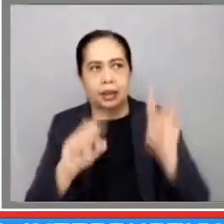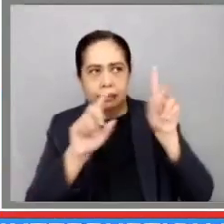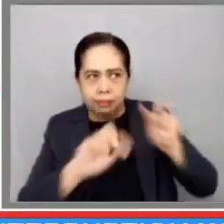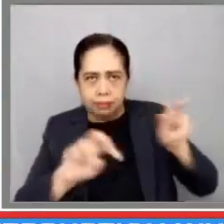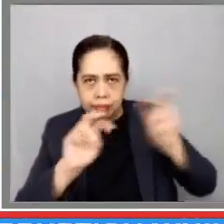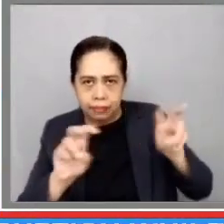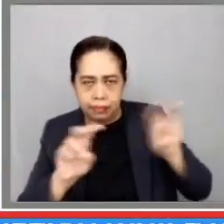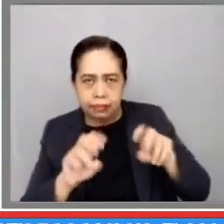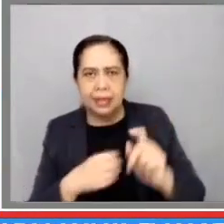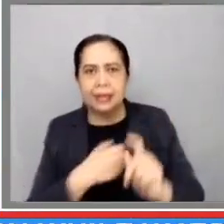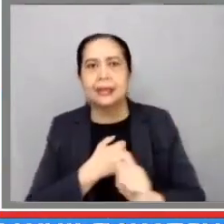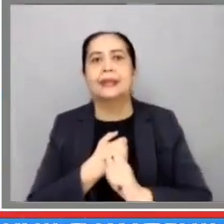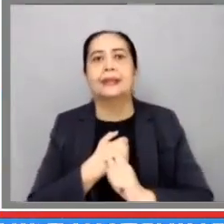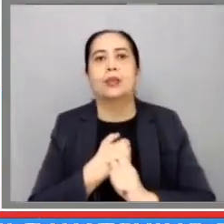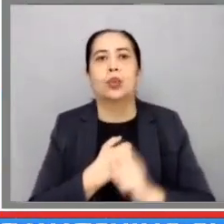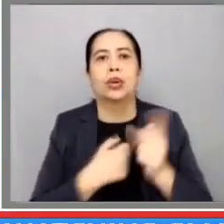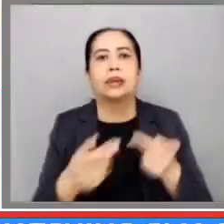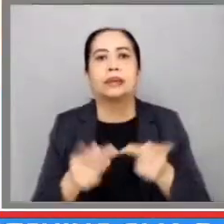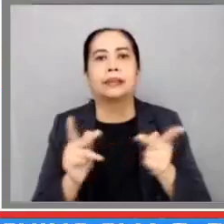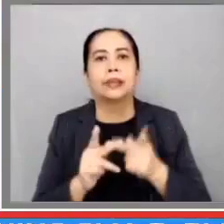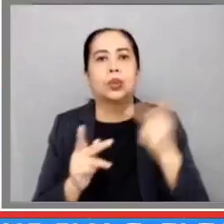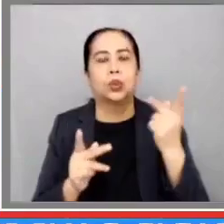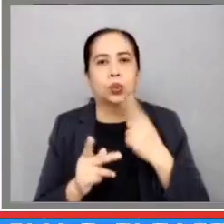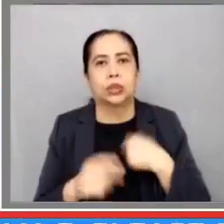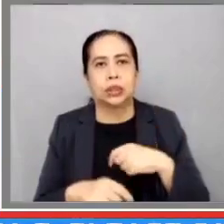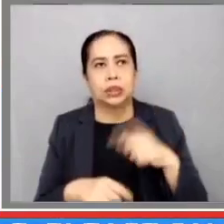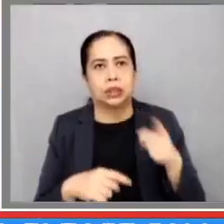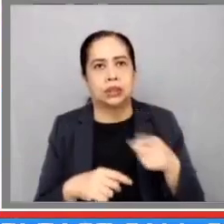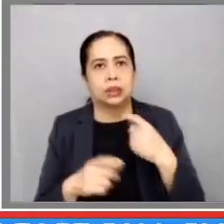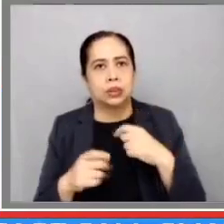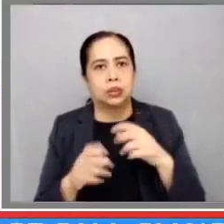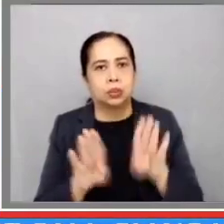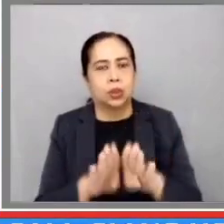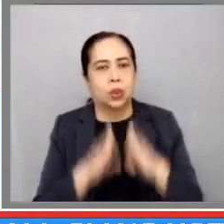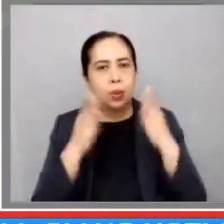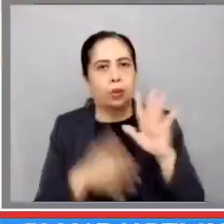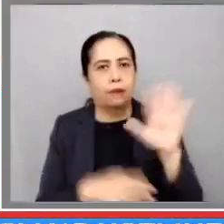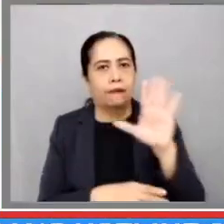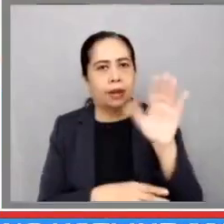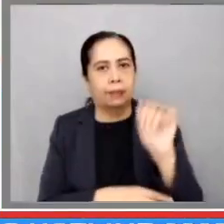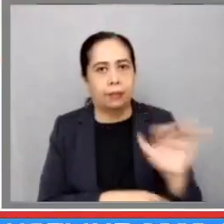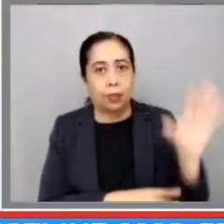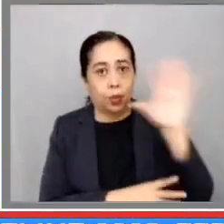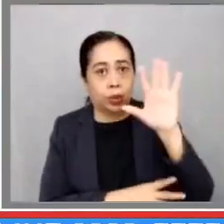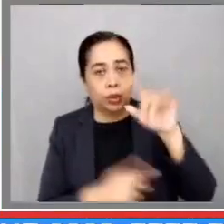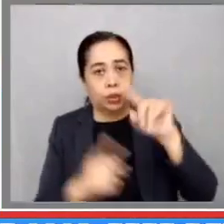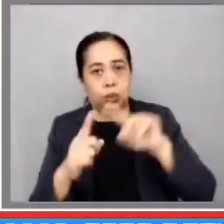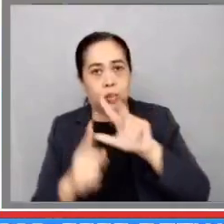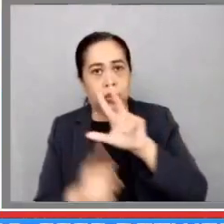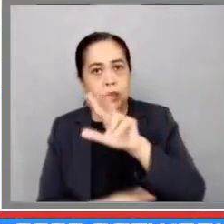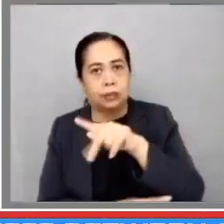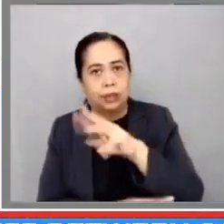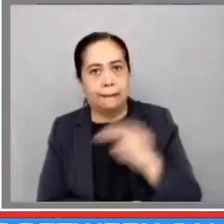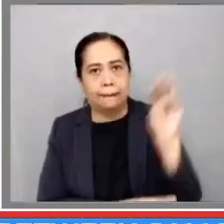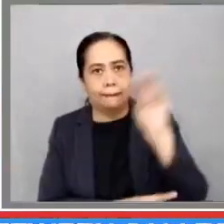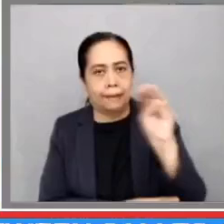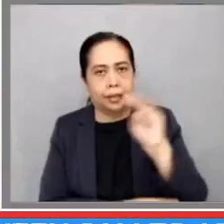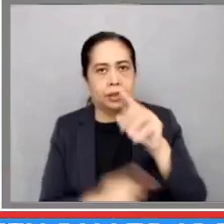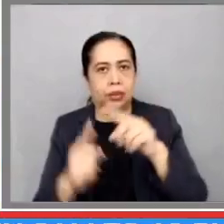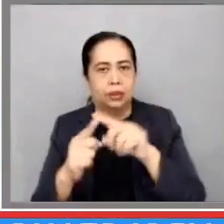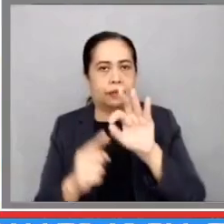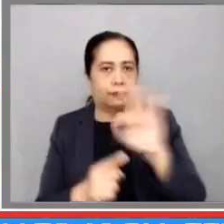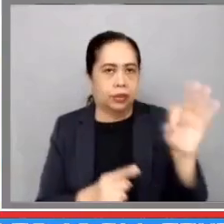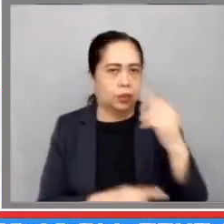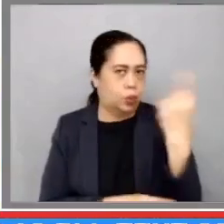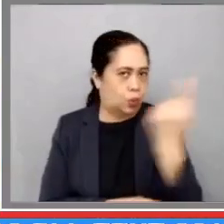po ay temporary site lang po natin na magbubukas ng 5 a.m. to 3 p.m. Lunes hanggang Biyernes po lamang.